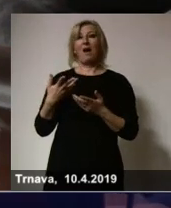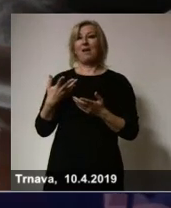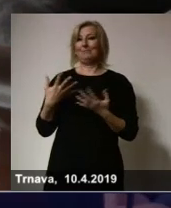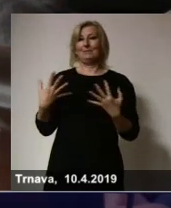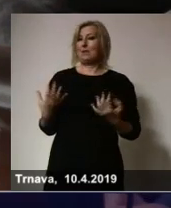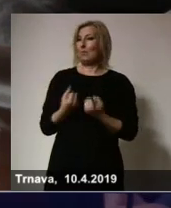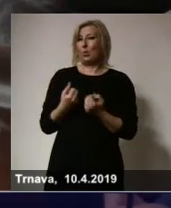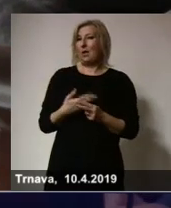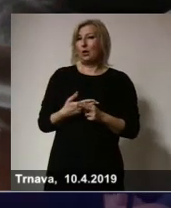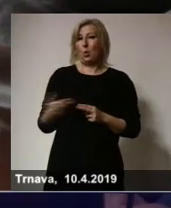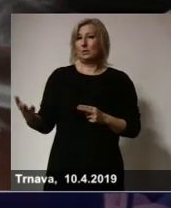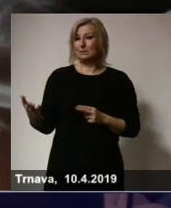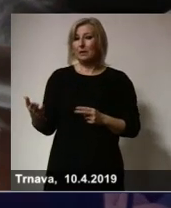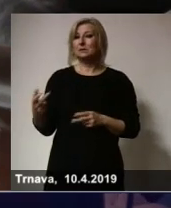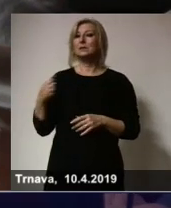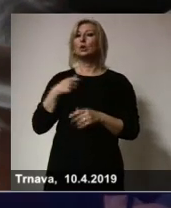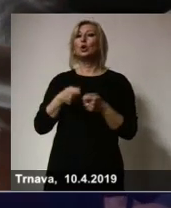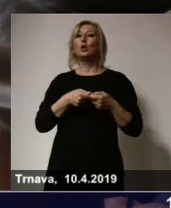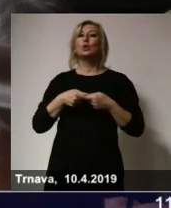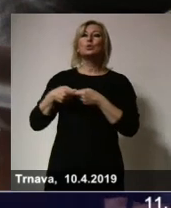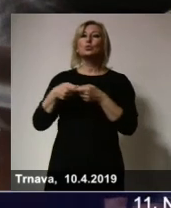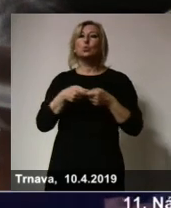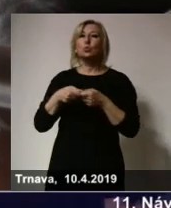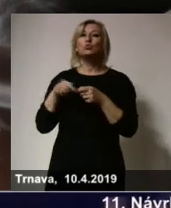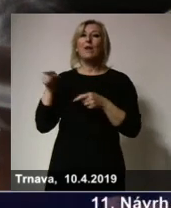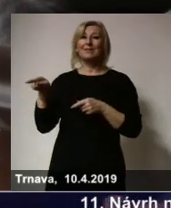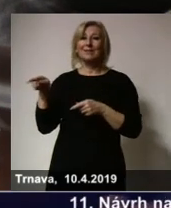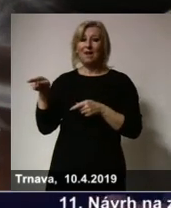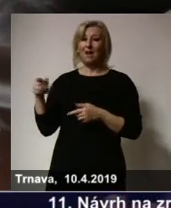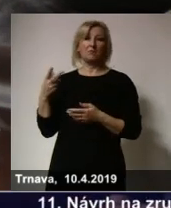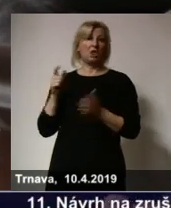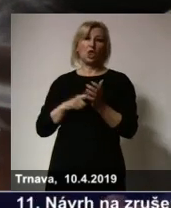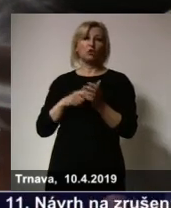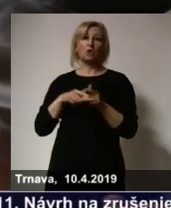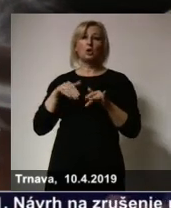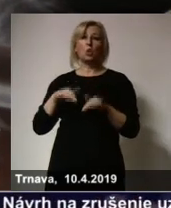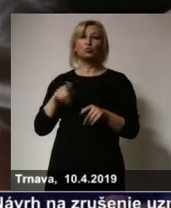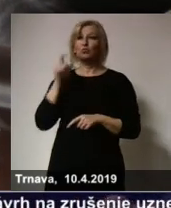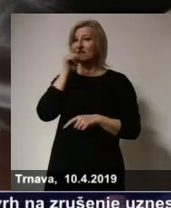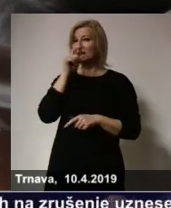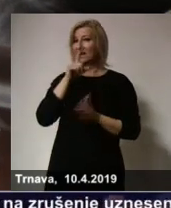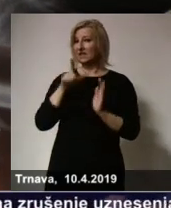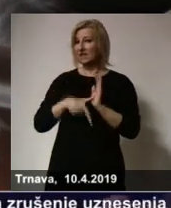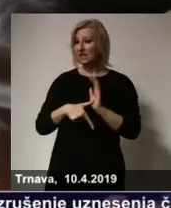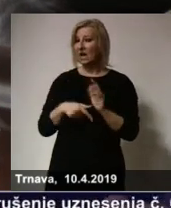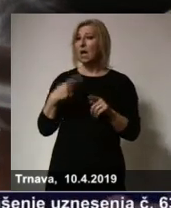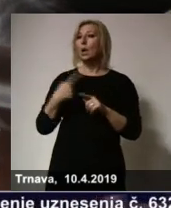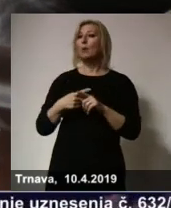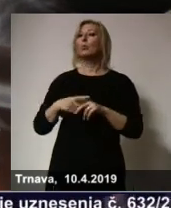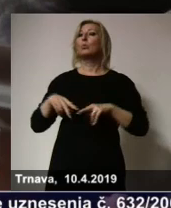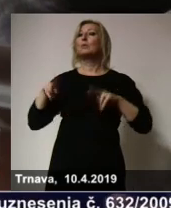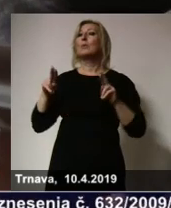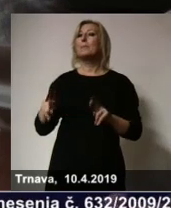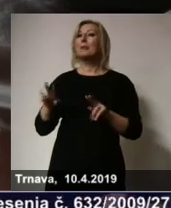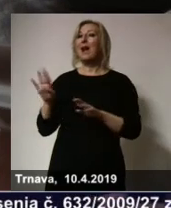Samotné Združenie obcí Zelená cesta nepožaduje účasť Trnavského samosprávneho kraja a zároveň to ani právny rámec Združenia obcí